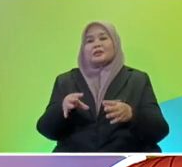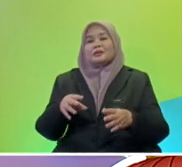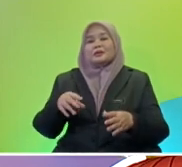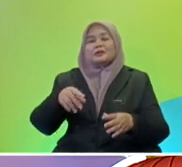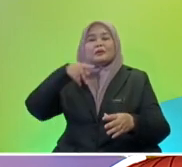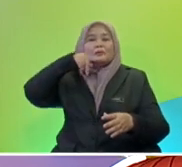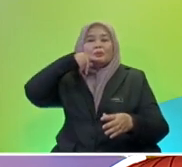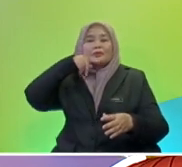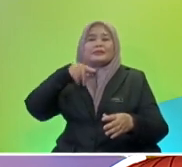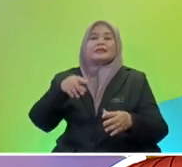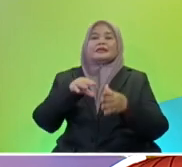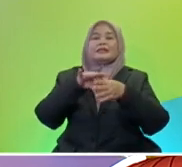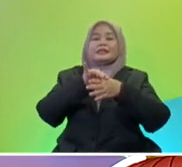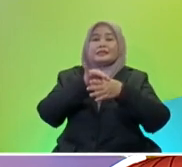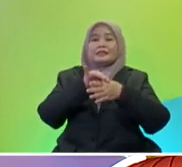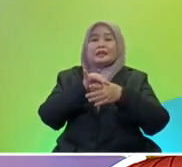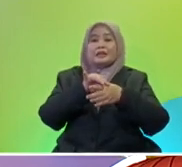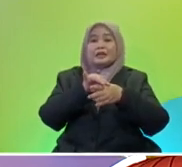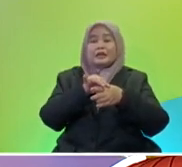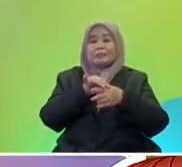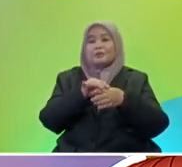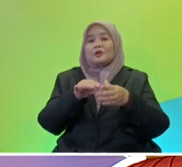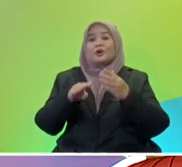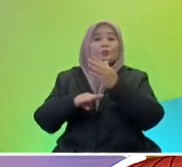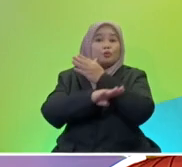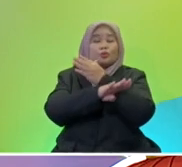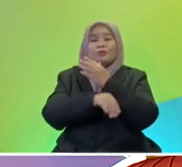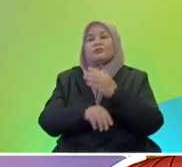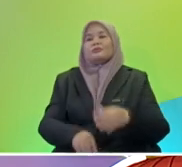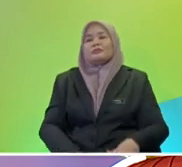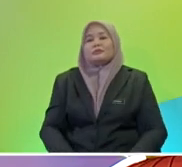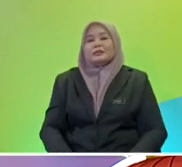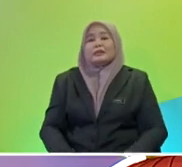diisi di dalam kelongkan sebagai